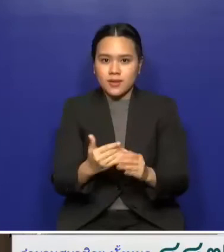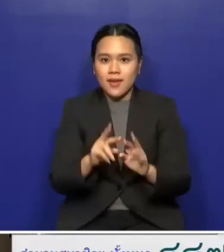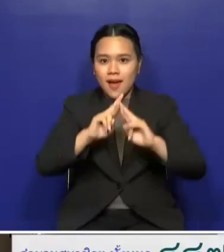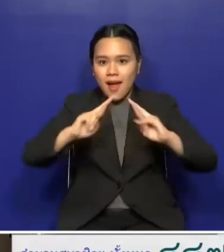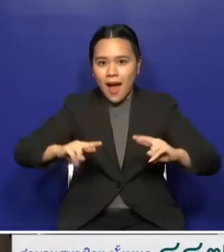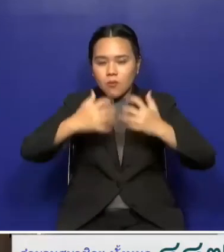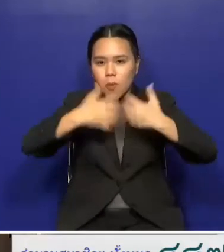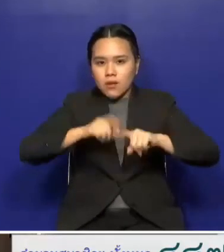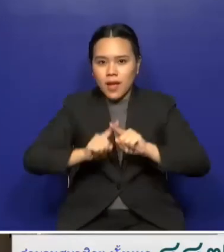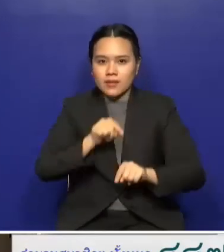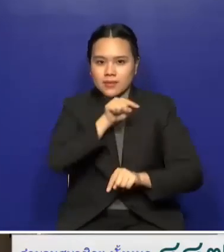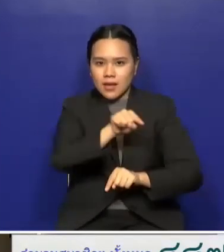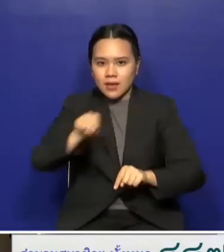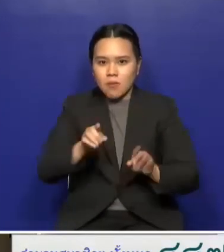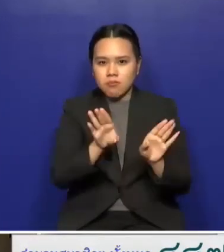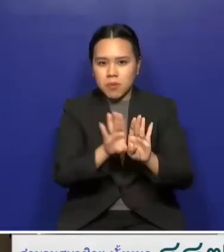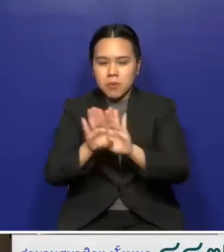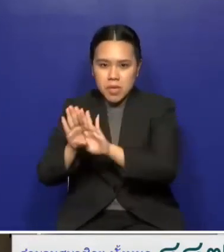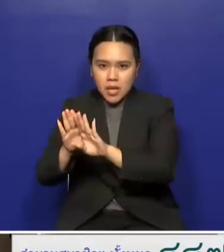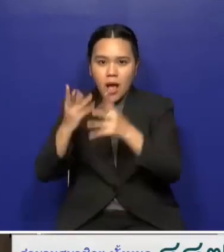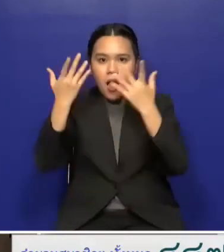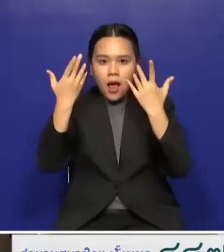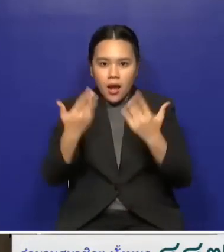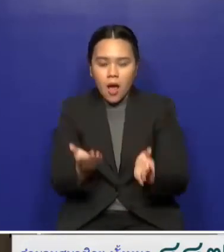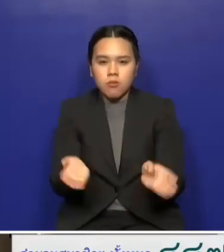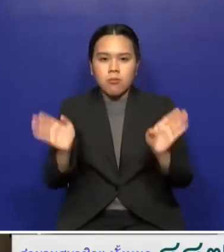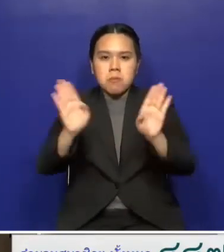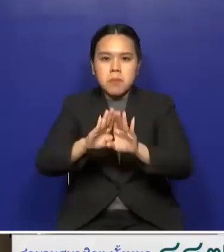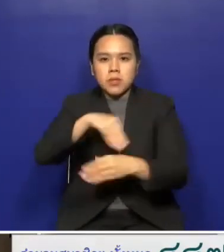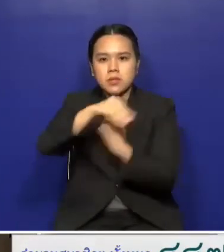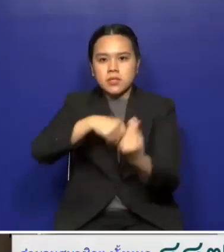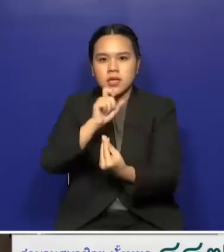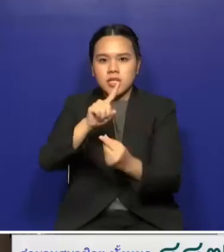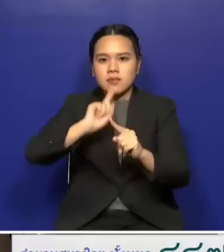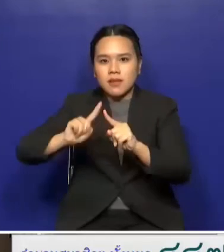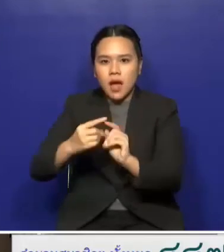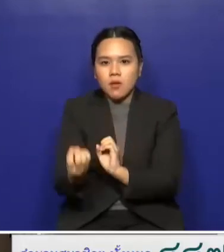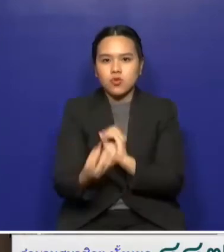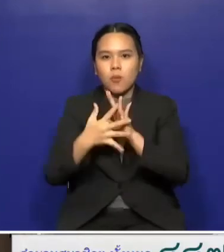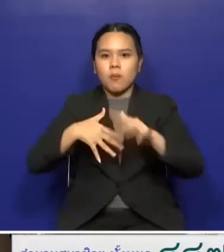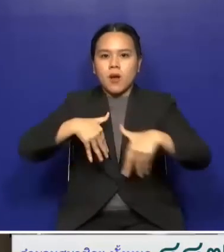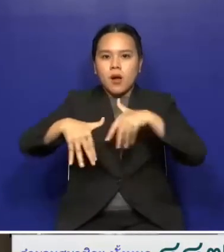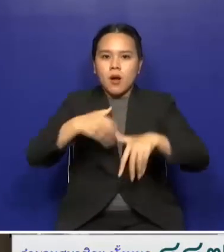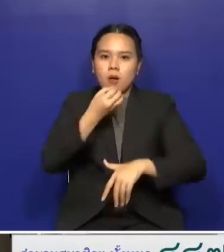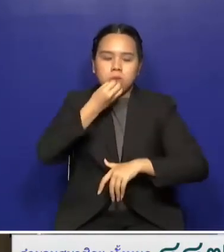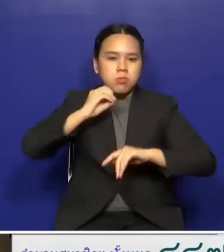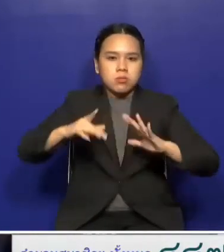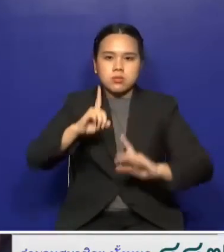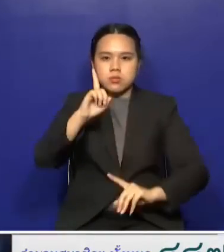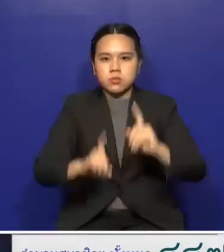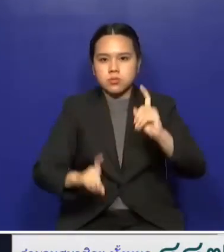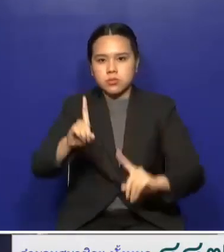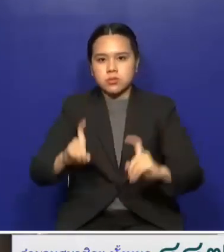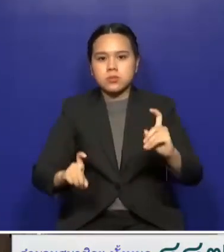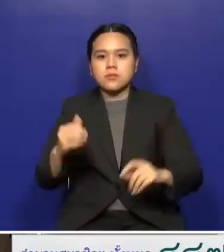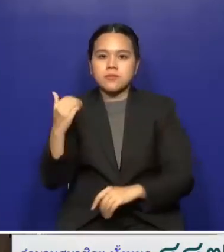พอดีจนกลายเป็นพิษเศรษฐกิจที่ทำให้ประชาชนอดตายแทนเราต้องรัก